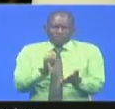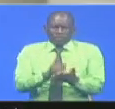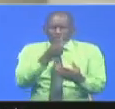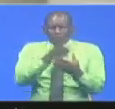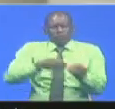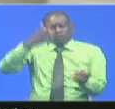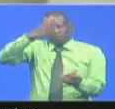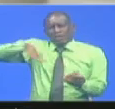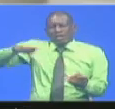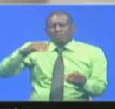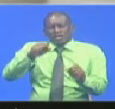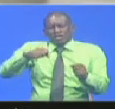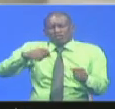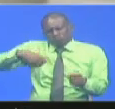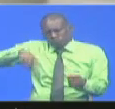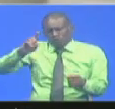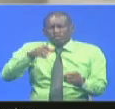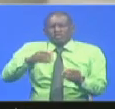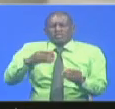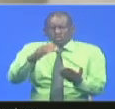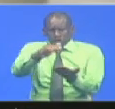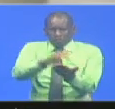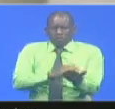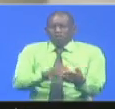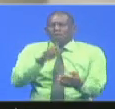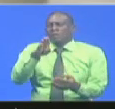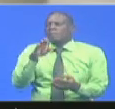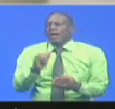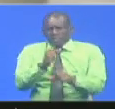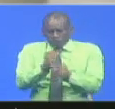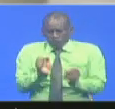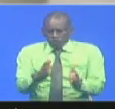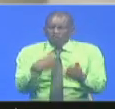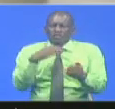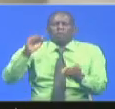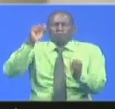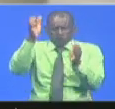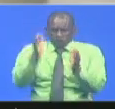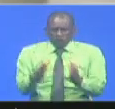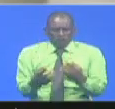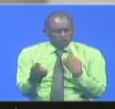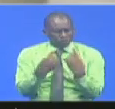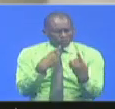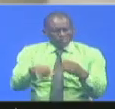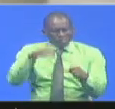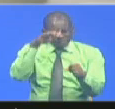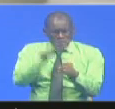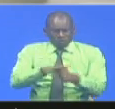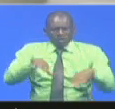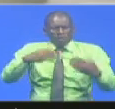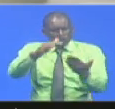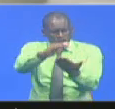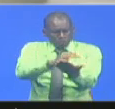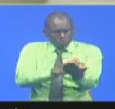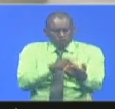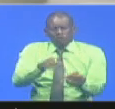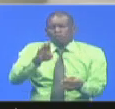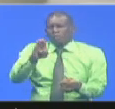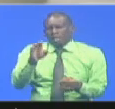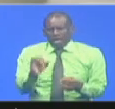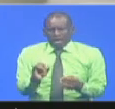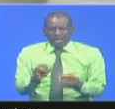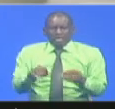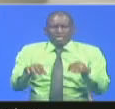hiyo. Jopokazi la BBI sasa linasema kwamba wanasiasa waliweza kujadili mengi kuhusiana na ripoti hiyo ya BBI,